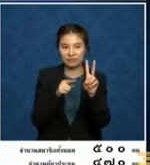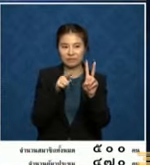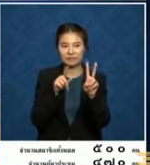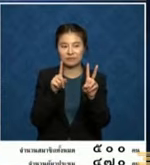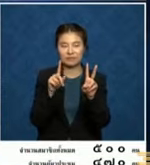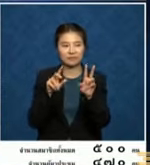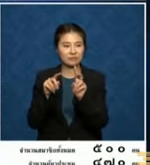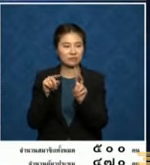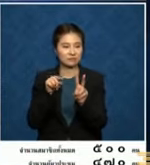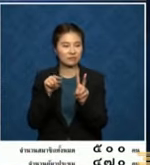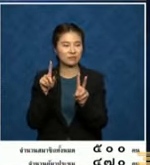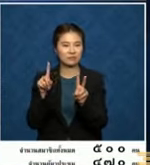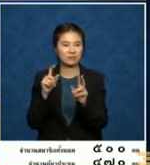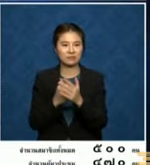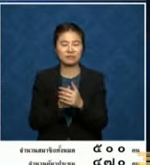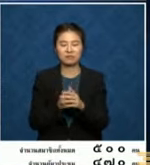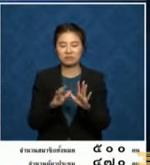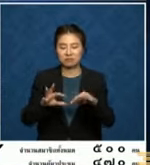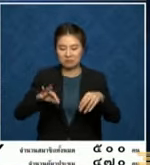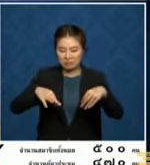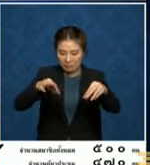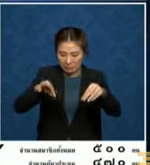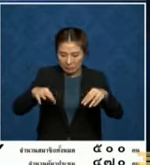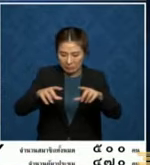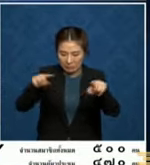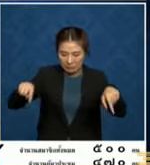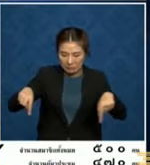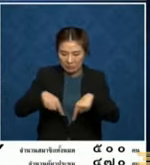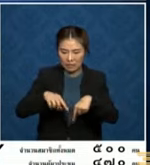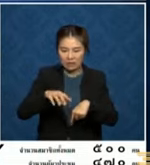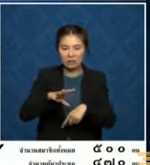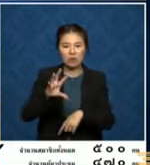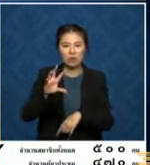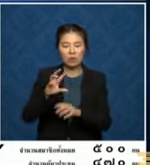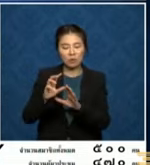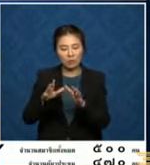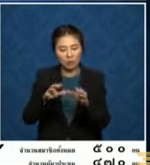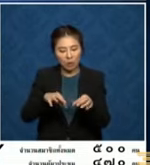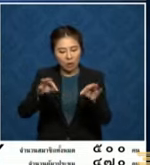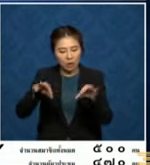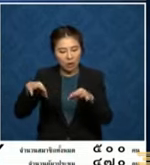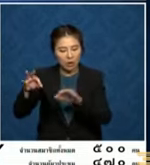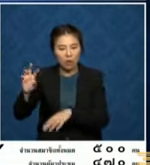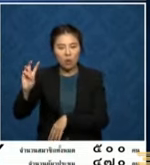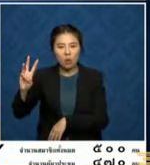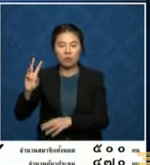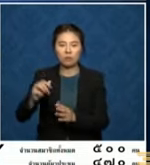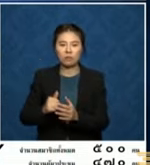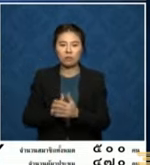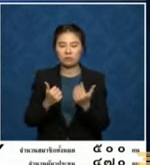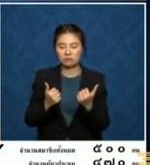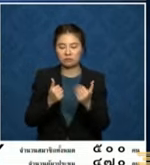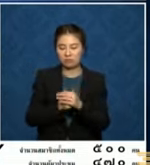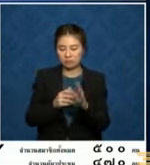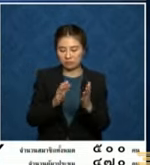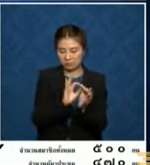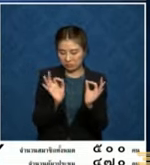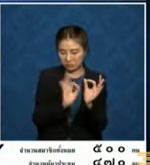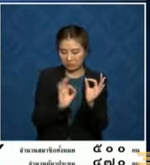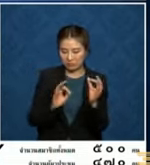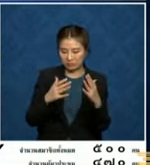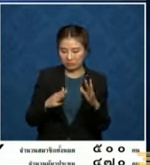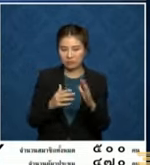1มีอีก6ผืนเล็กๆผมขอรายละเอียดมาแล้วเมื่อกี้ทางสำนักงบส่งมาแล้วนะครับแต่ก็